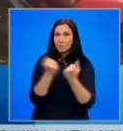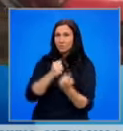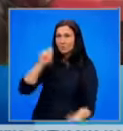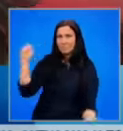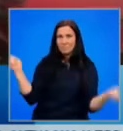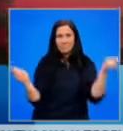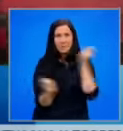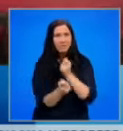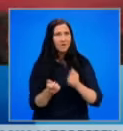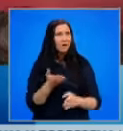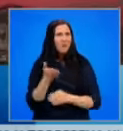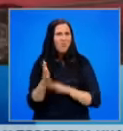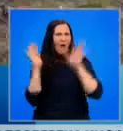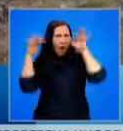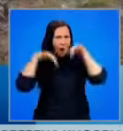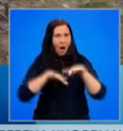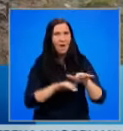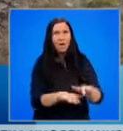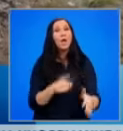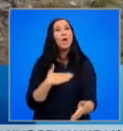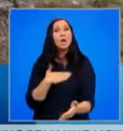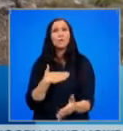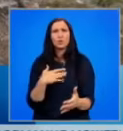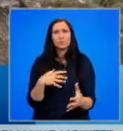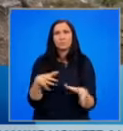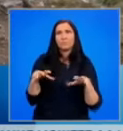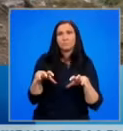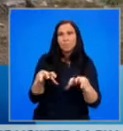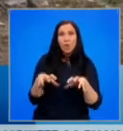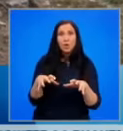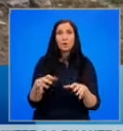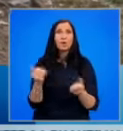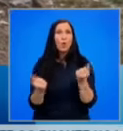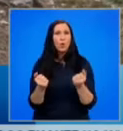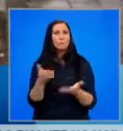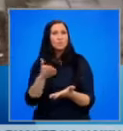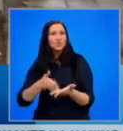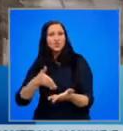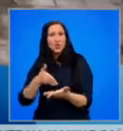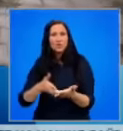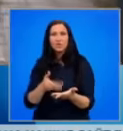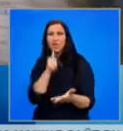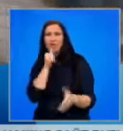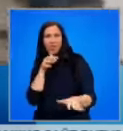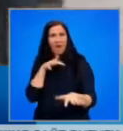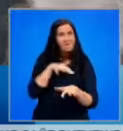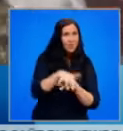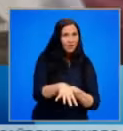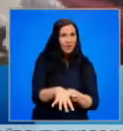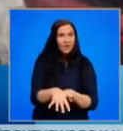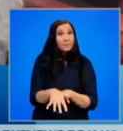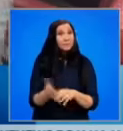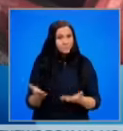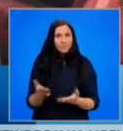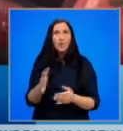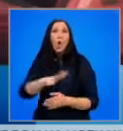превърнаха буквално в реки. Имаше закъсали автомобили, частични наводнения.